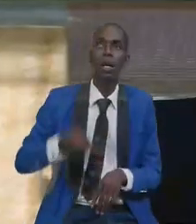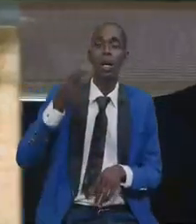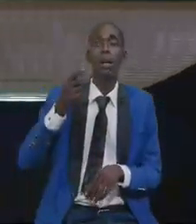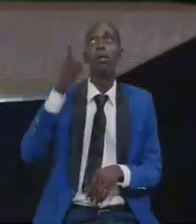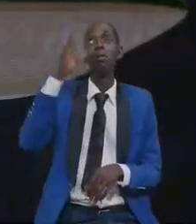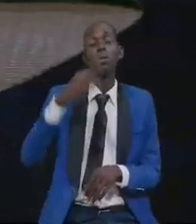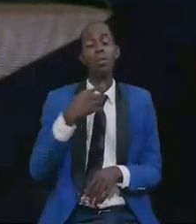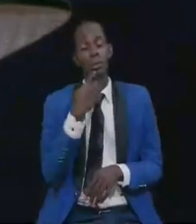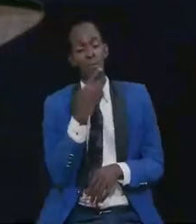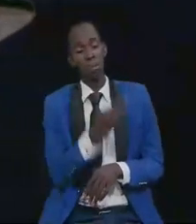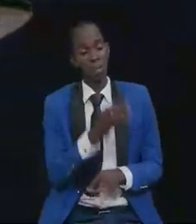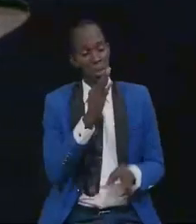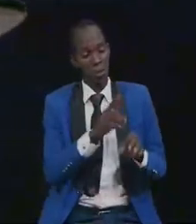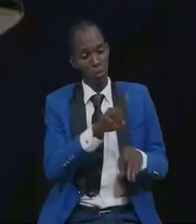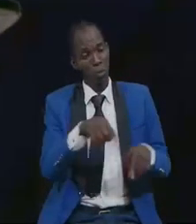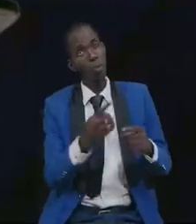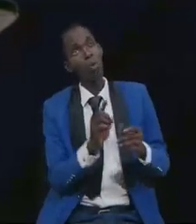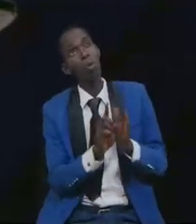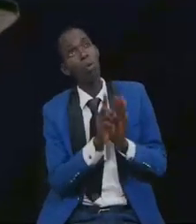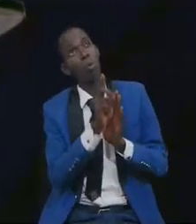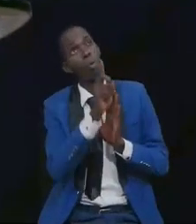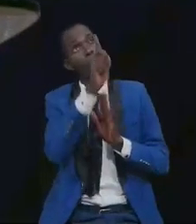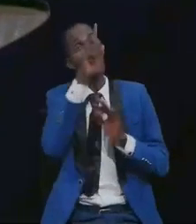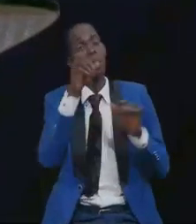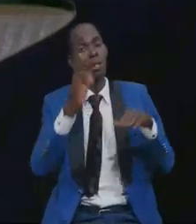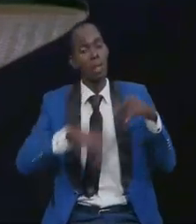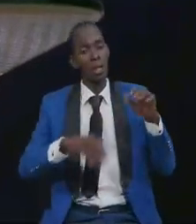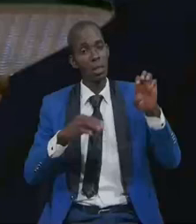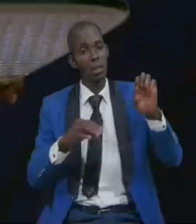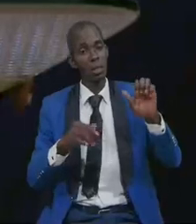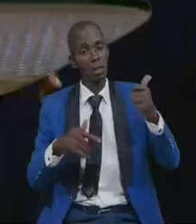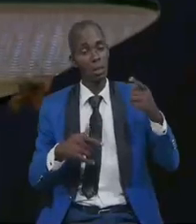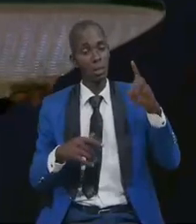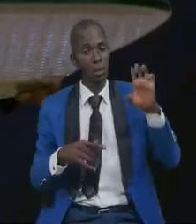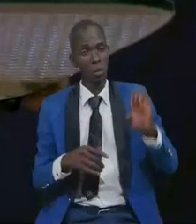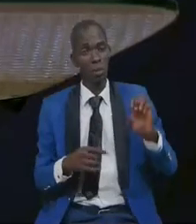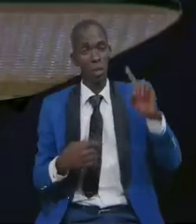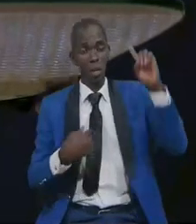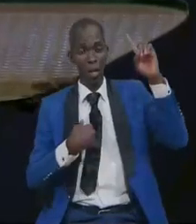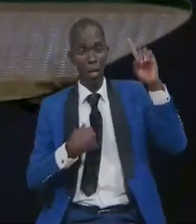si tu allais aussi haut que l'aigle, je vais te rabaisser.